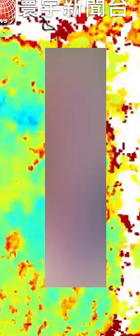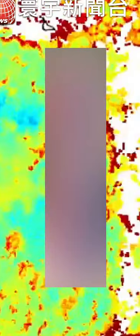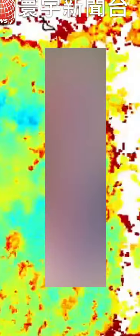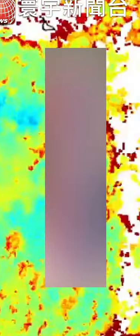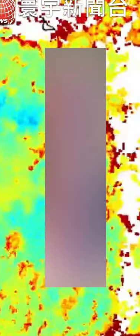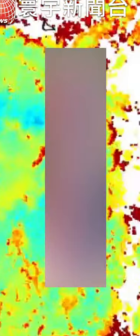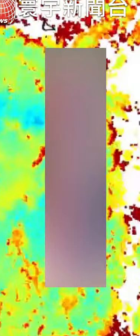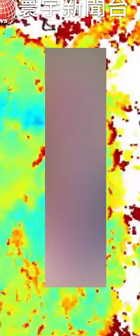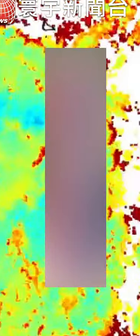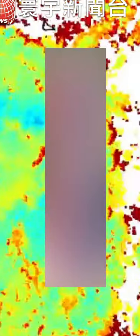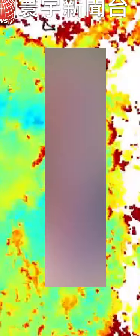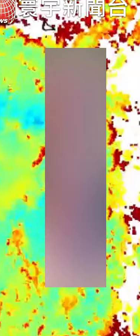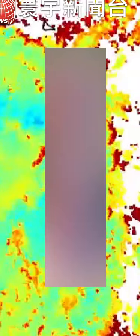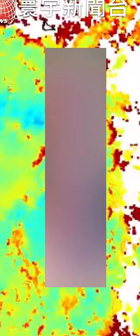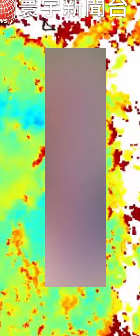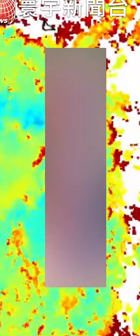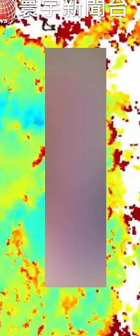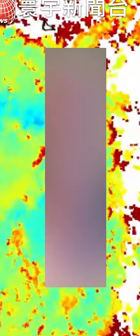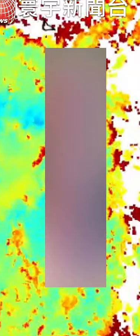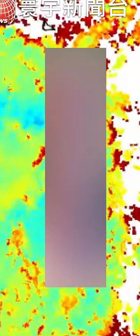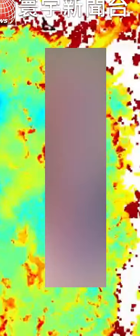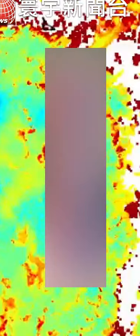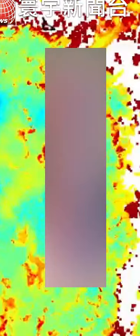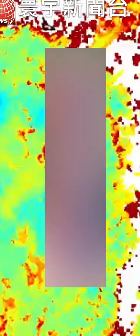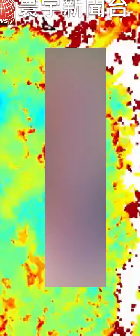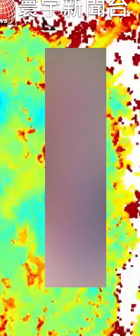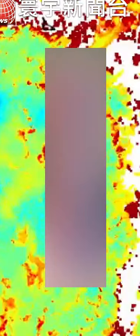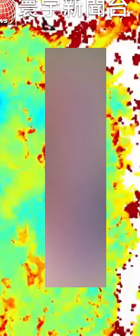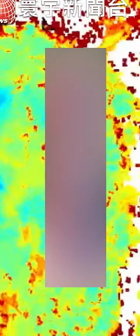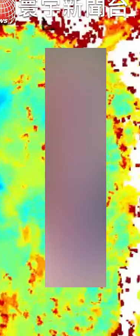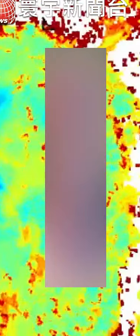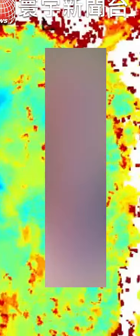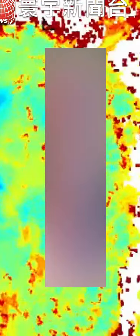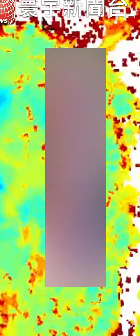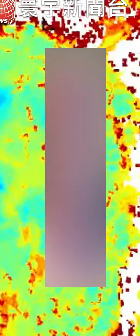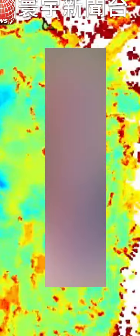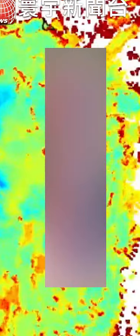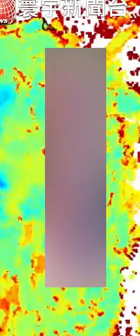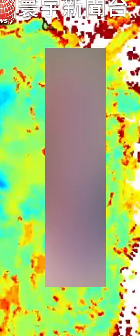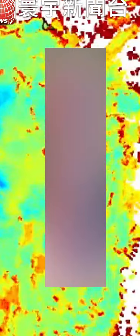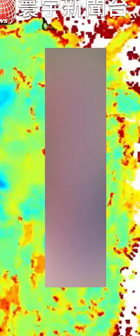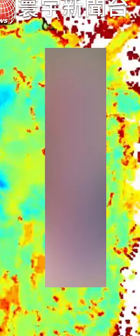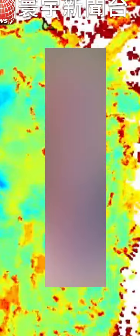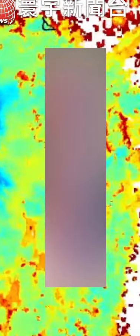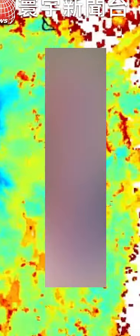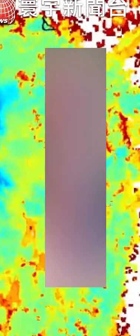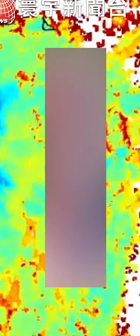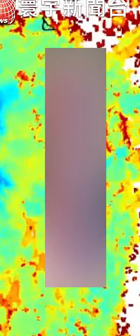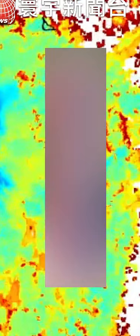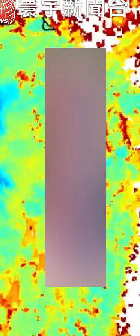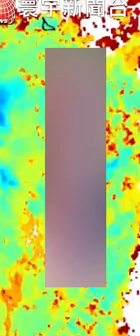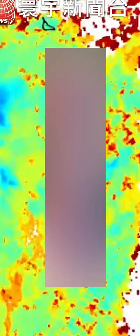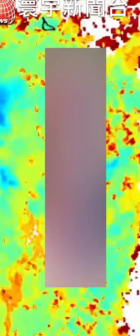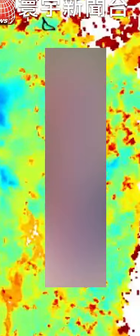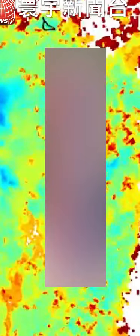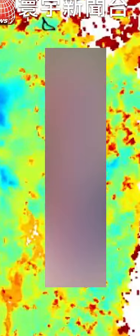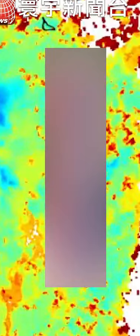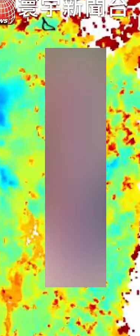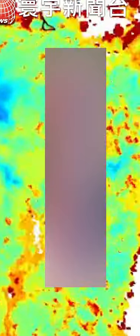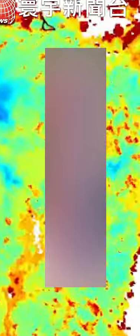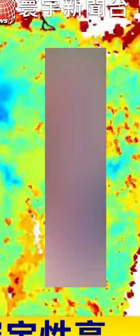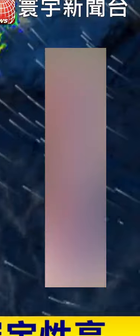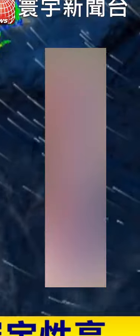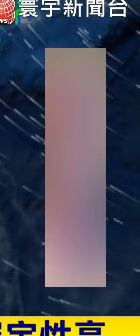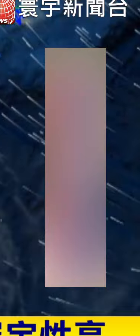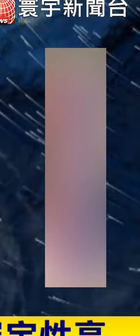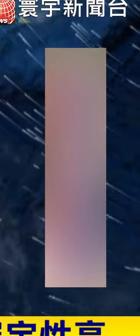台东这一带地方。目前预报的雨量还是蛮大的，有可能会出现豪雨甚至豪雨以上的这个降雨的情